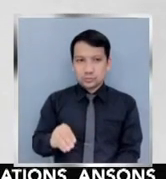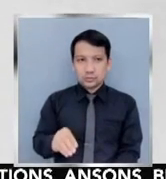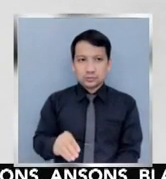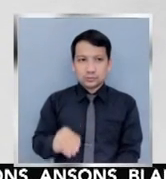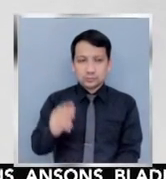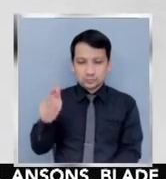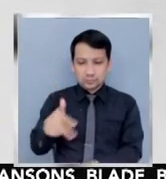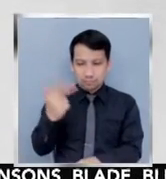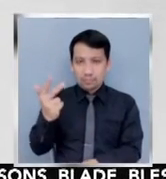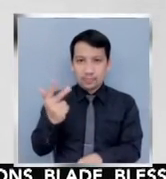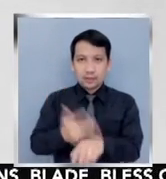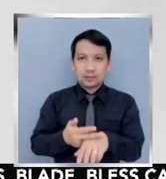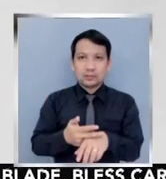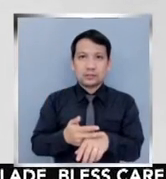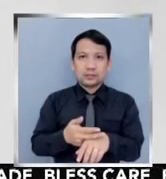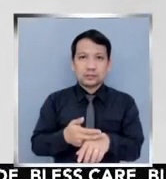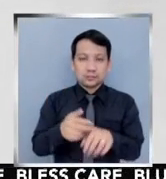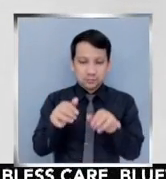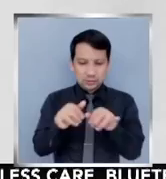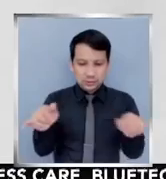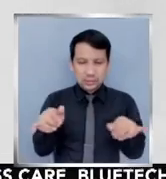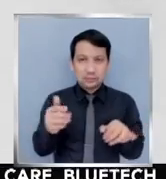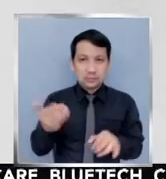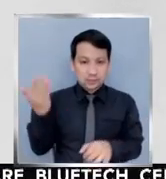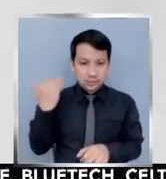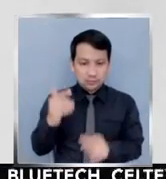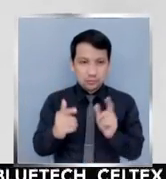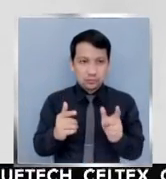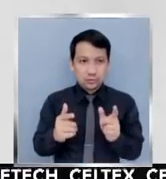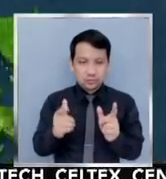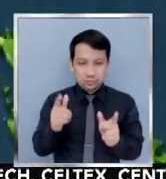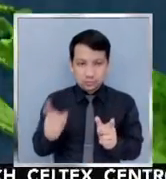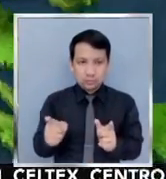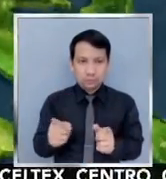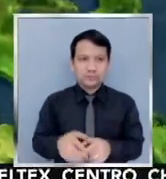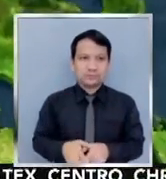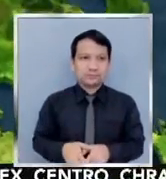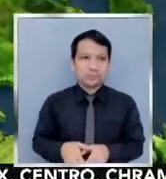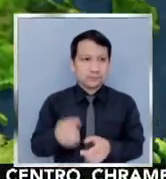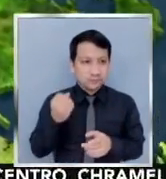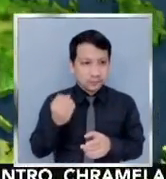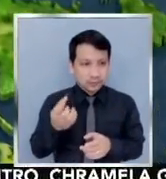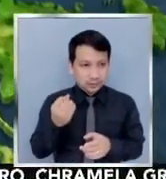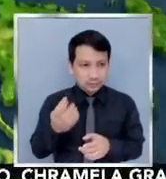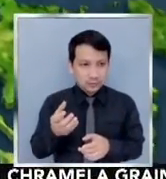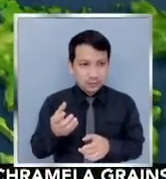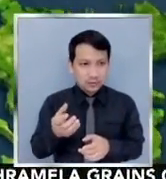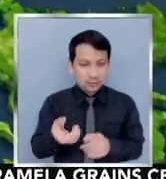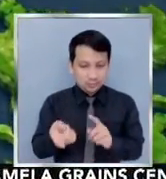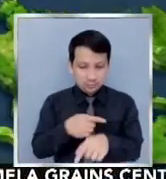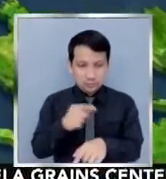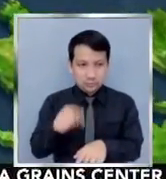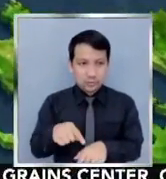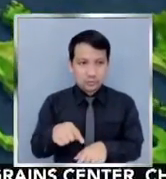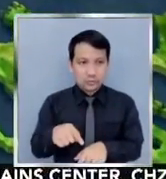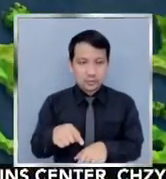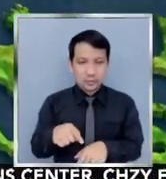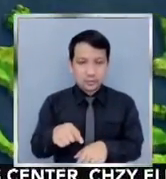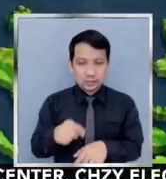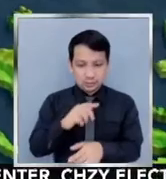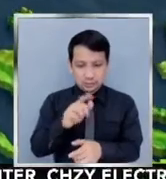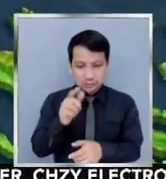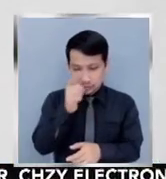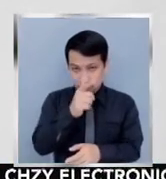na naitala sa parehong panahon noong 2021. Pinakamarami sa mga yan ay naitala sa Central Luzon, sunod sa Metro Manila